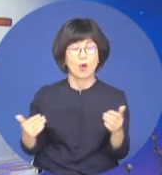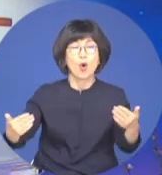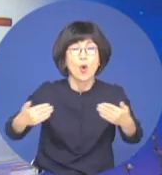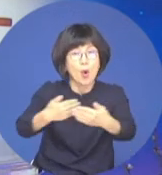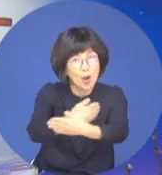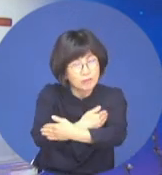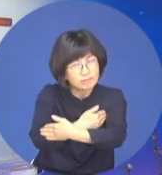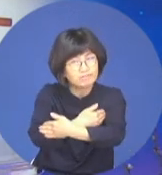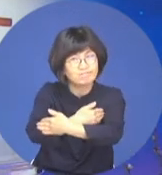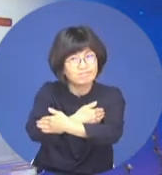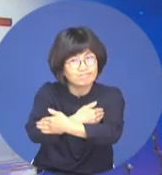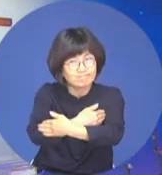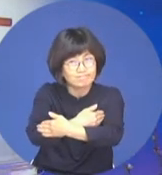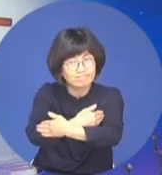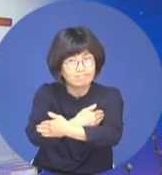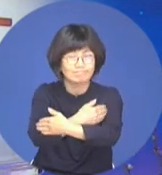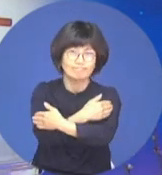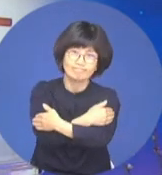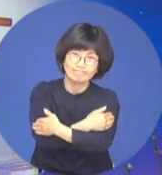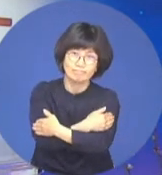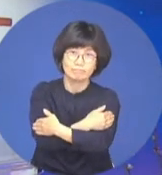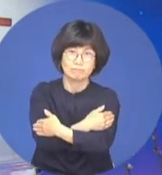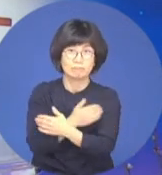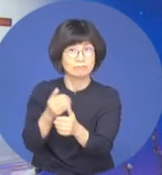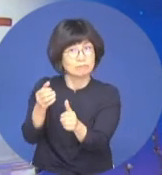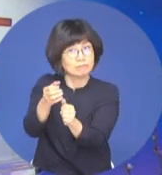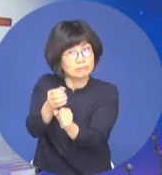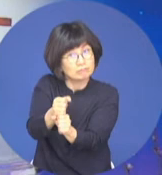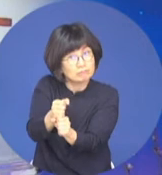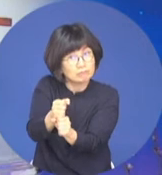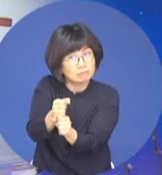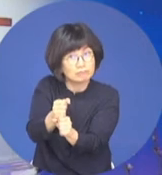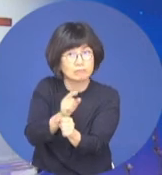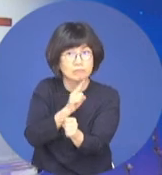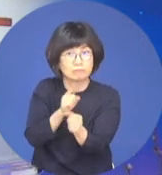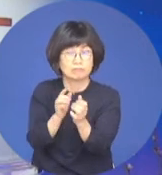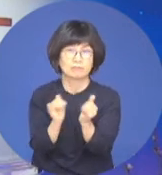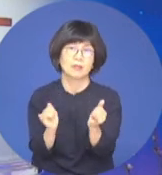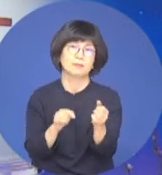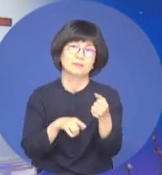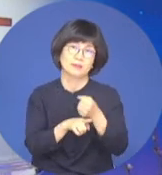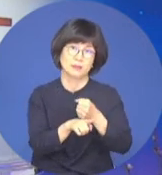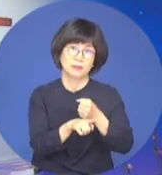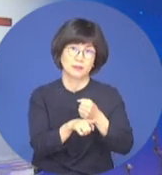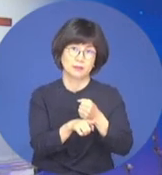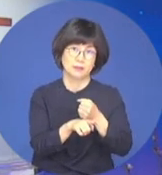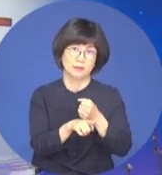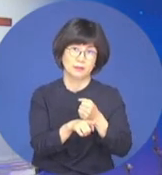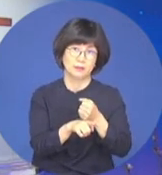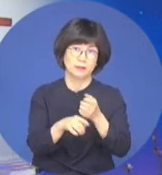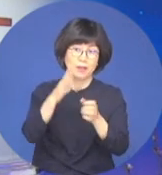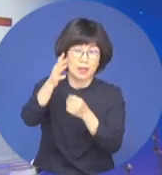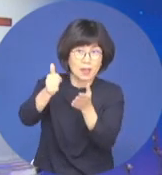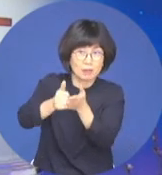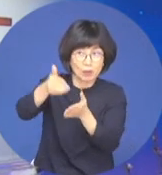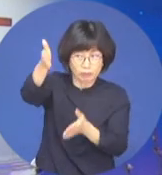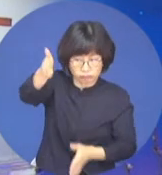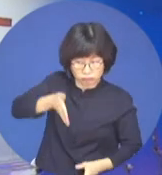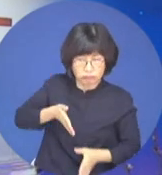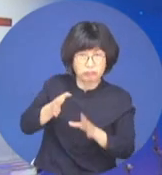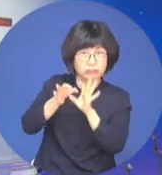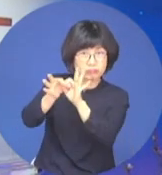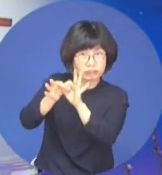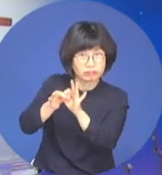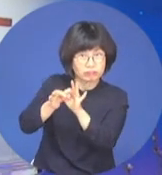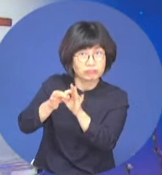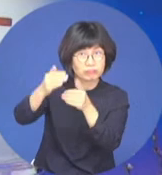포옹해 주는 분, 이렇게 붙잡아 주는 분 이런 뜻이에요. 그러니까 우리가 하나님과의 관계 속에서 보게 되면 하나님은